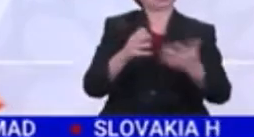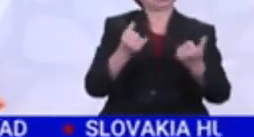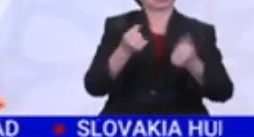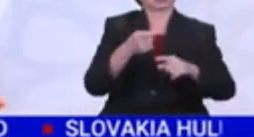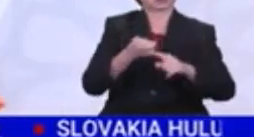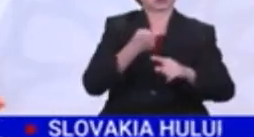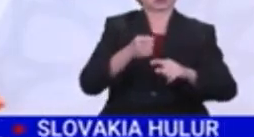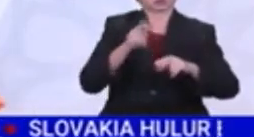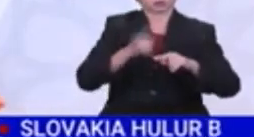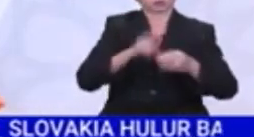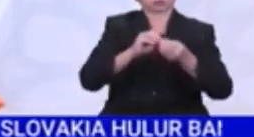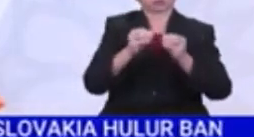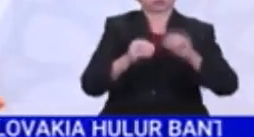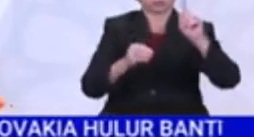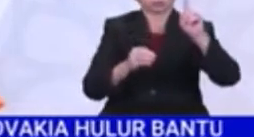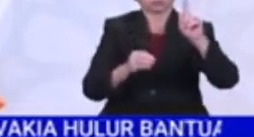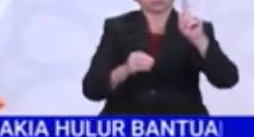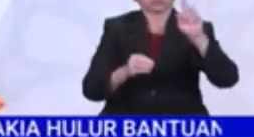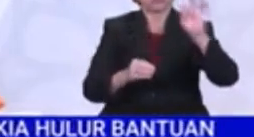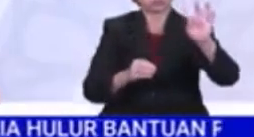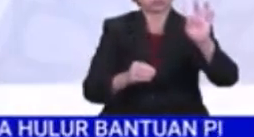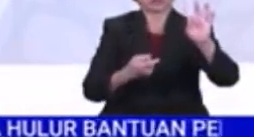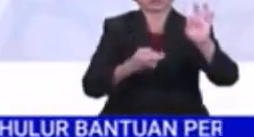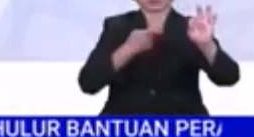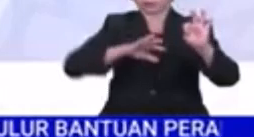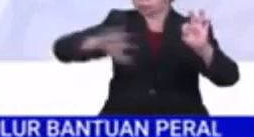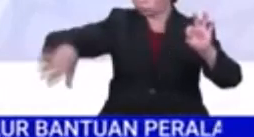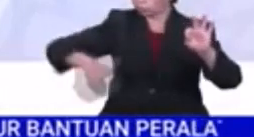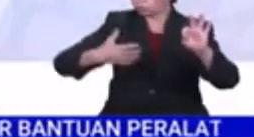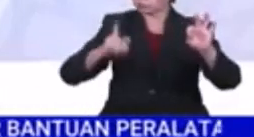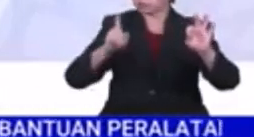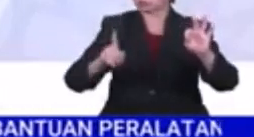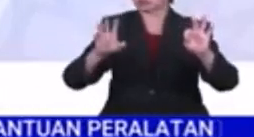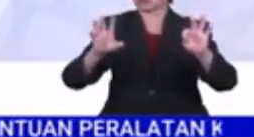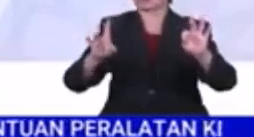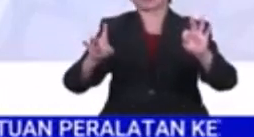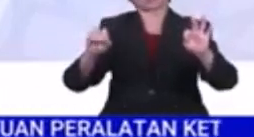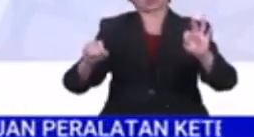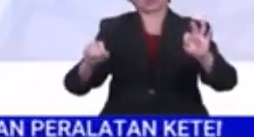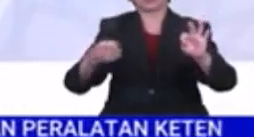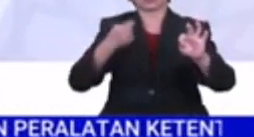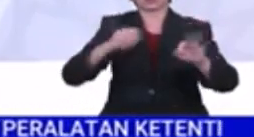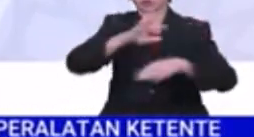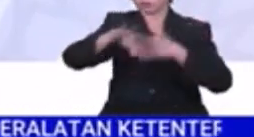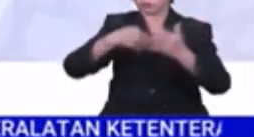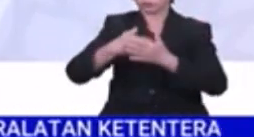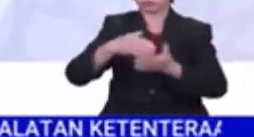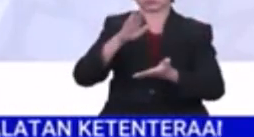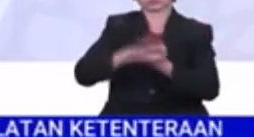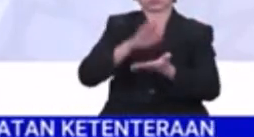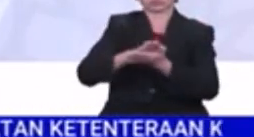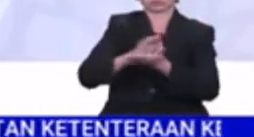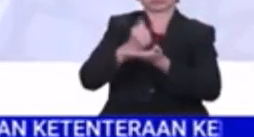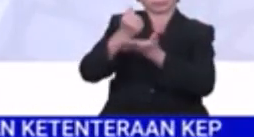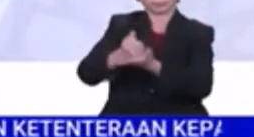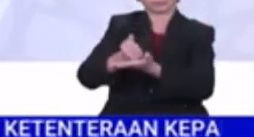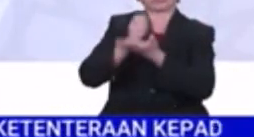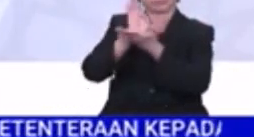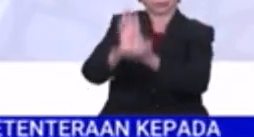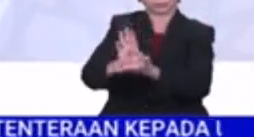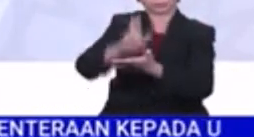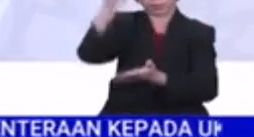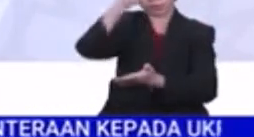daripada 180 keseluruhan sekolah agama bantuan kerajaan sementara semawi kolum populer